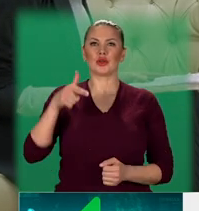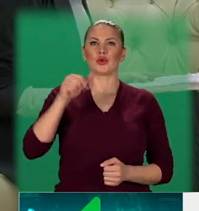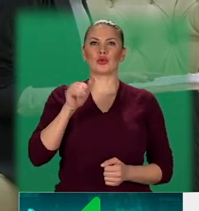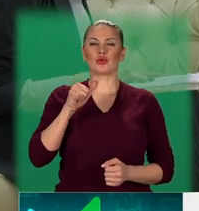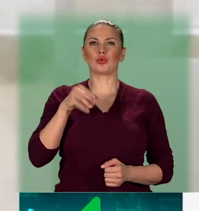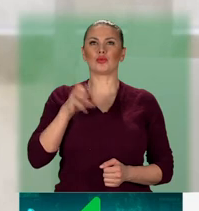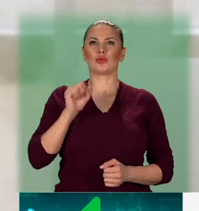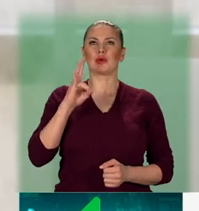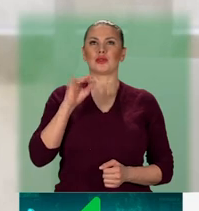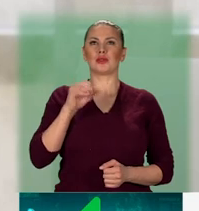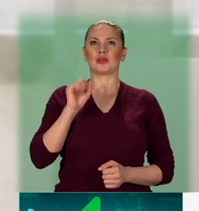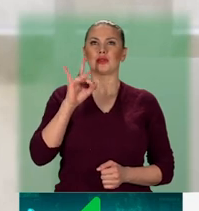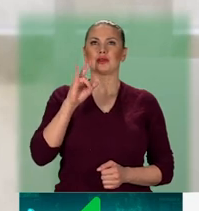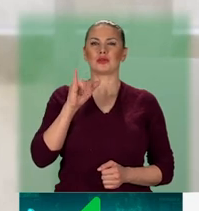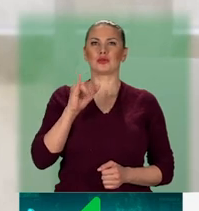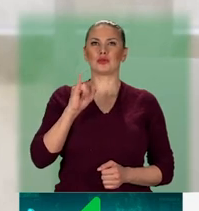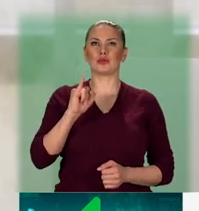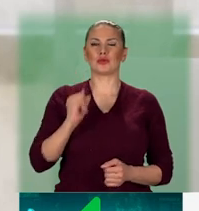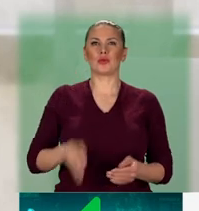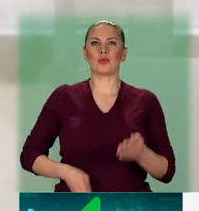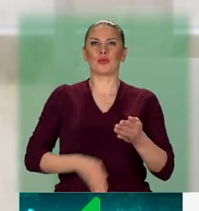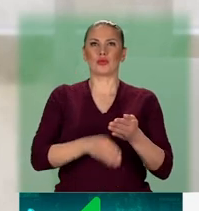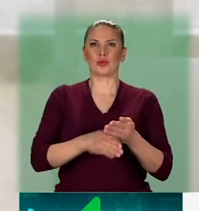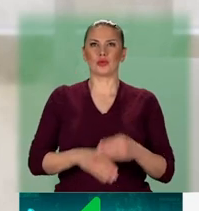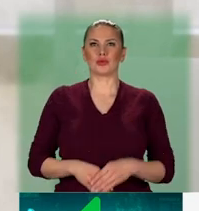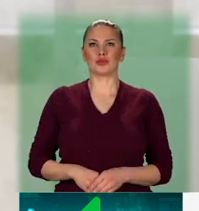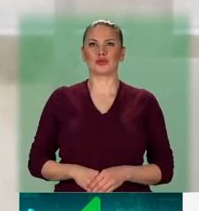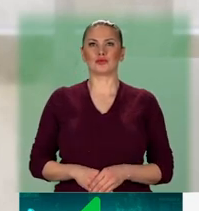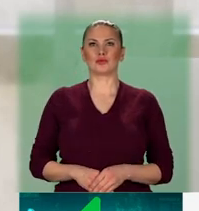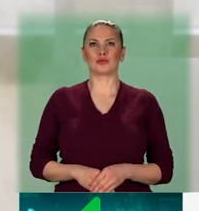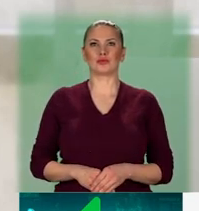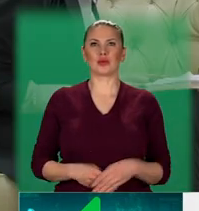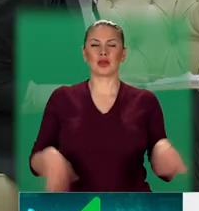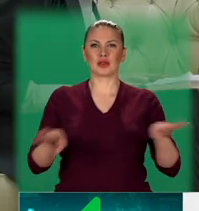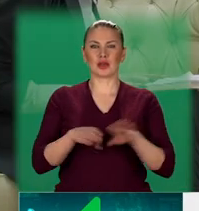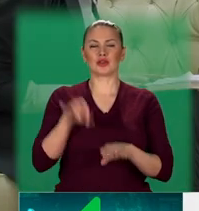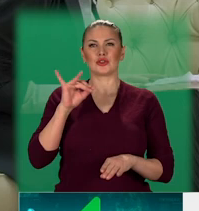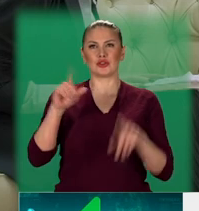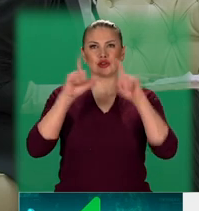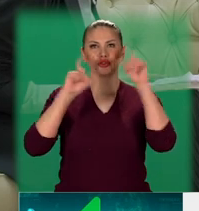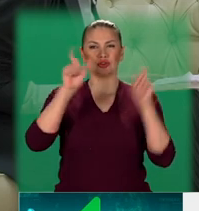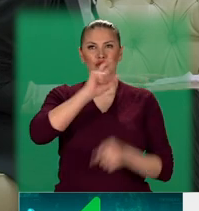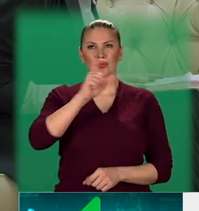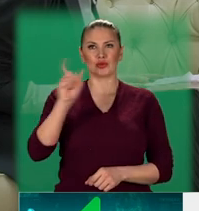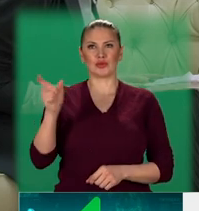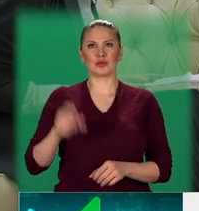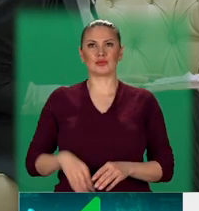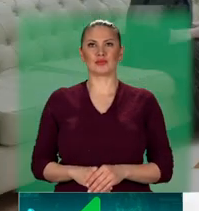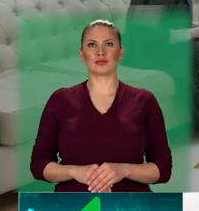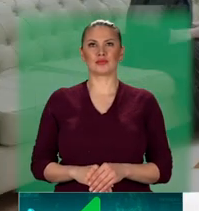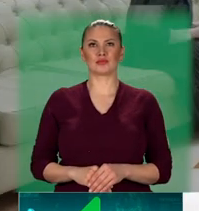тысячам учеников. Такая практика есть во многих российских регионах. Повторы всех прямых линий губернатора можно посмотреть на YouTube-канале Валерия